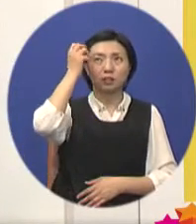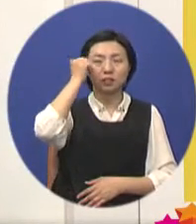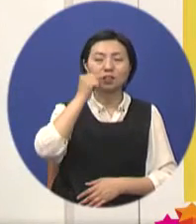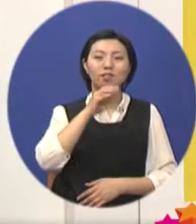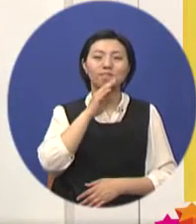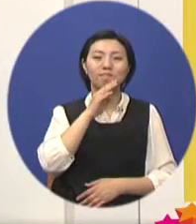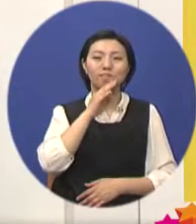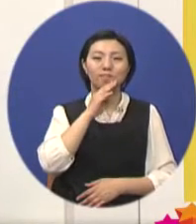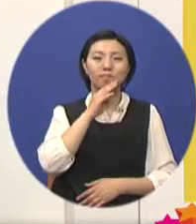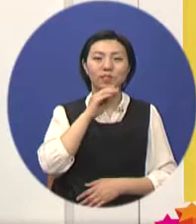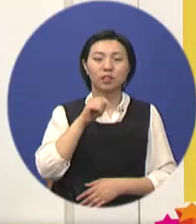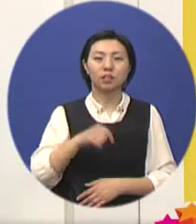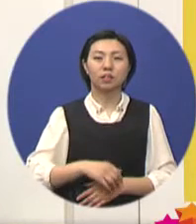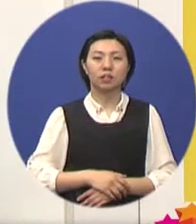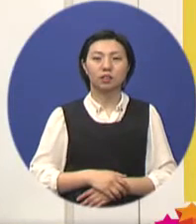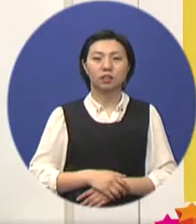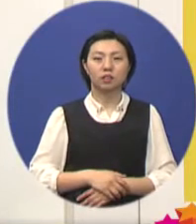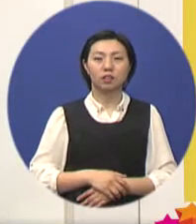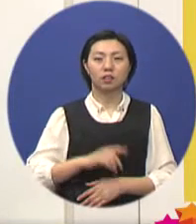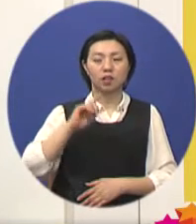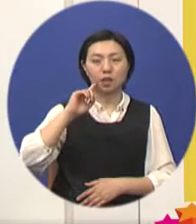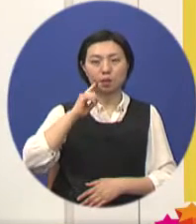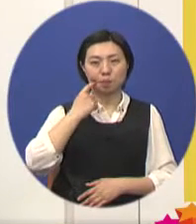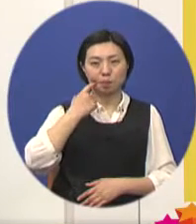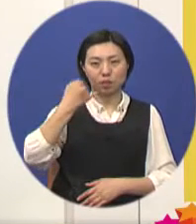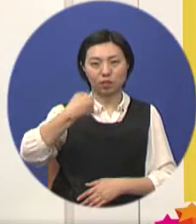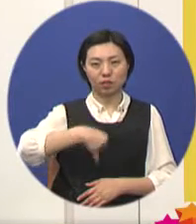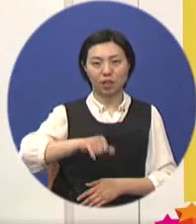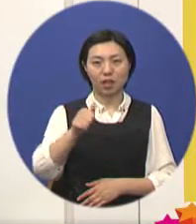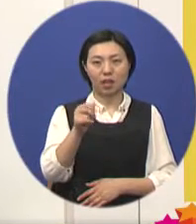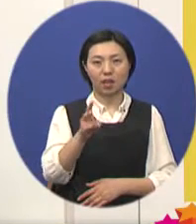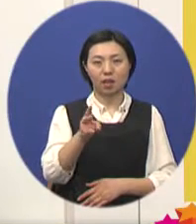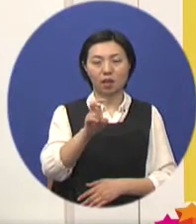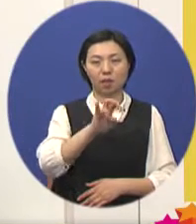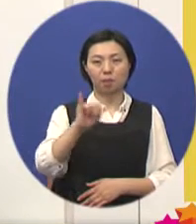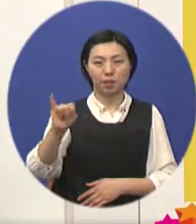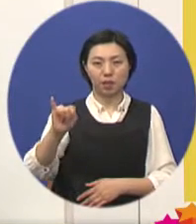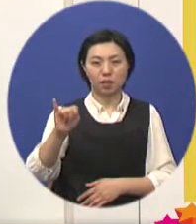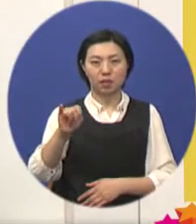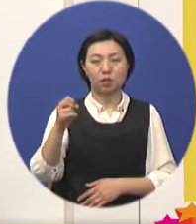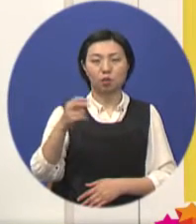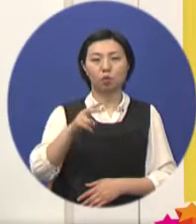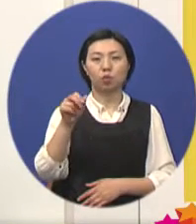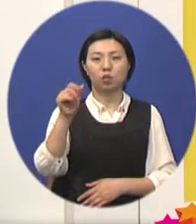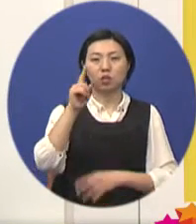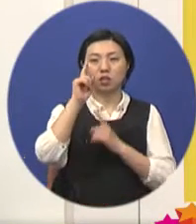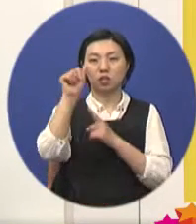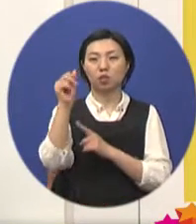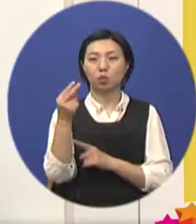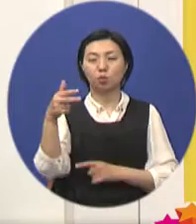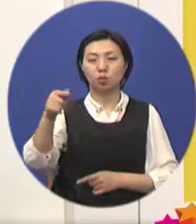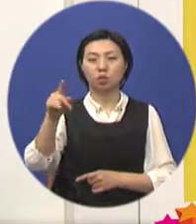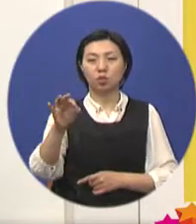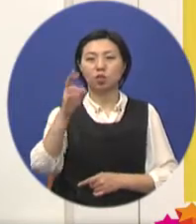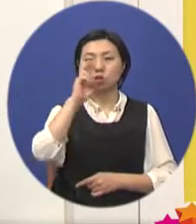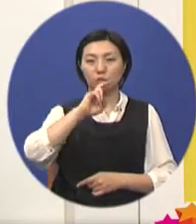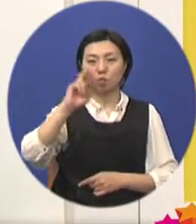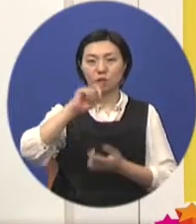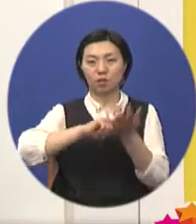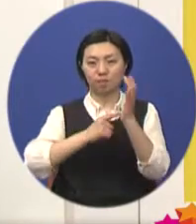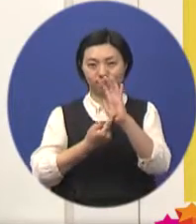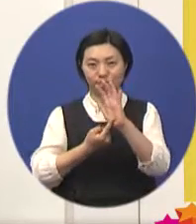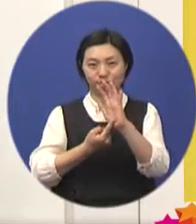만나보겠습니다. 네. 네. 자, 이쁜 딸 혜미와 이효정 씨가 불러드립니다. 네. 엄마와